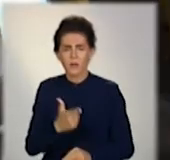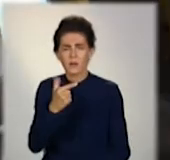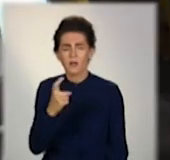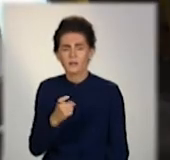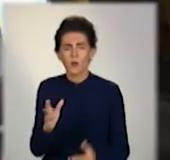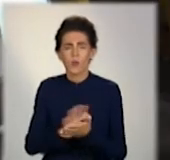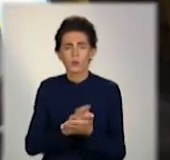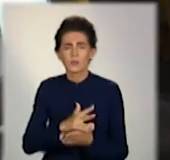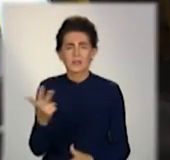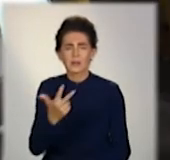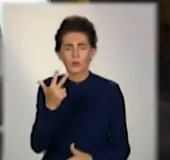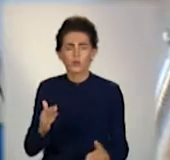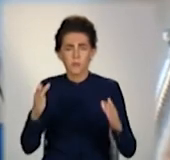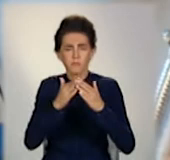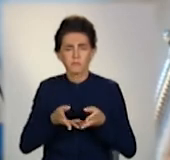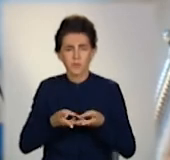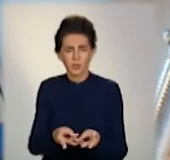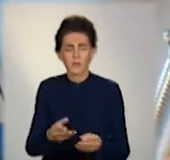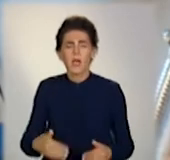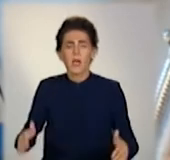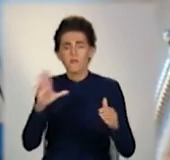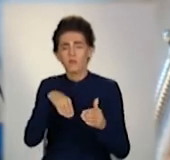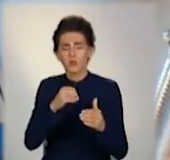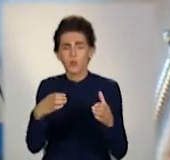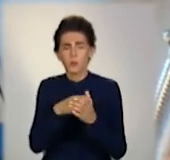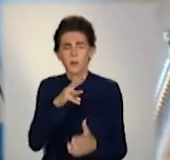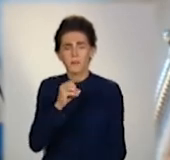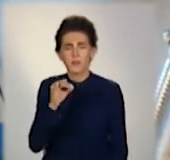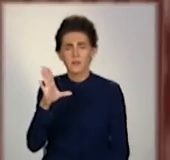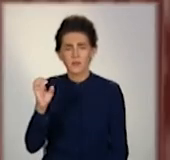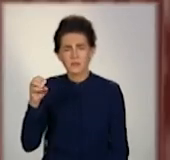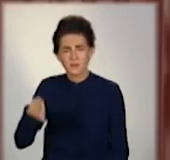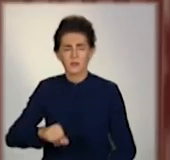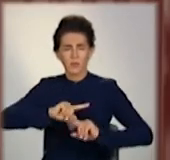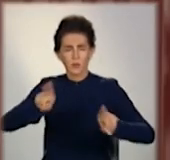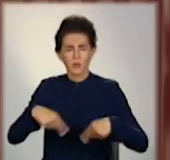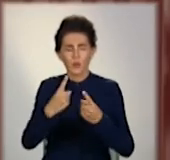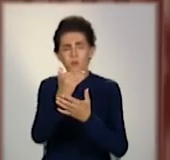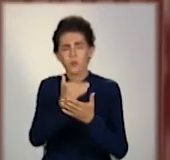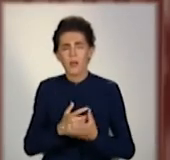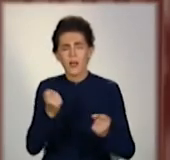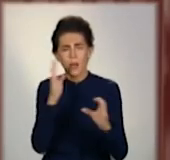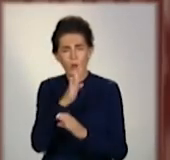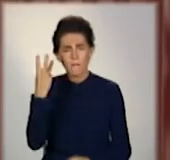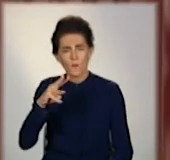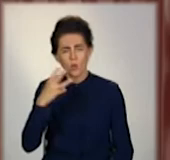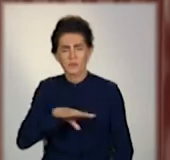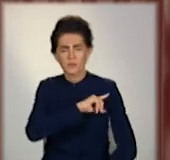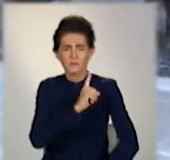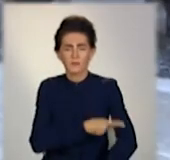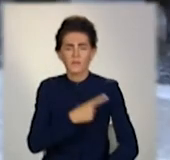третьої доменної печі. Група «Мединвест» виконує всі взяті на себе зобов'язання та реалізує програму екологічної модернізації